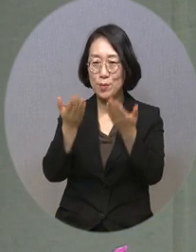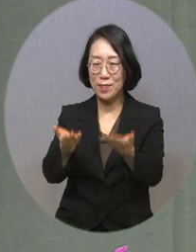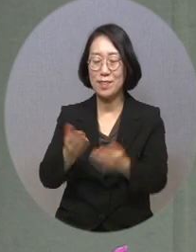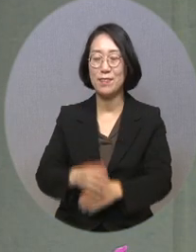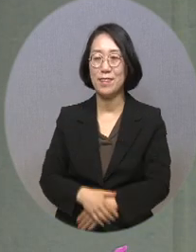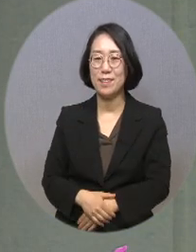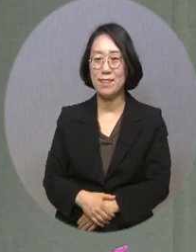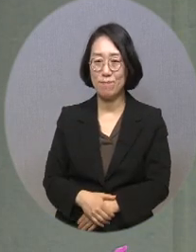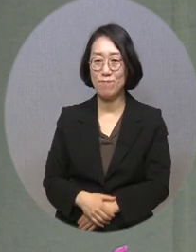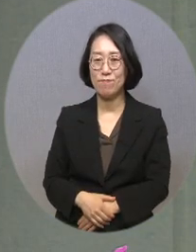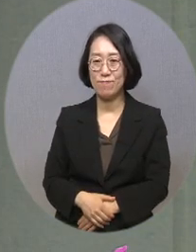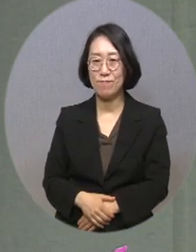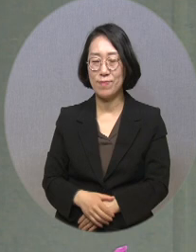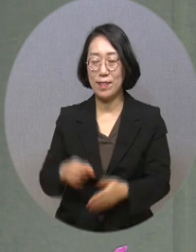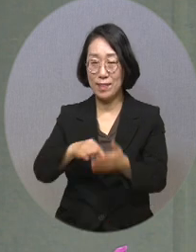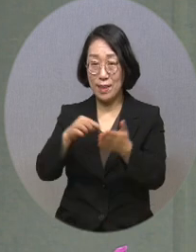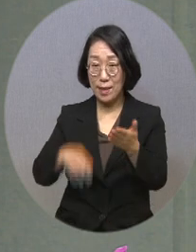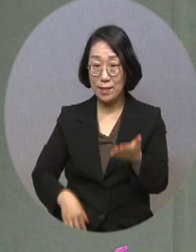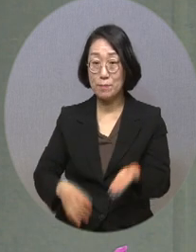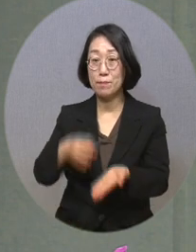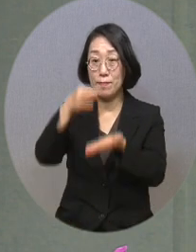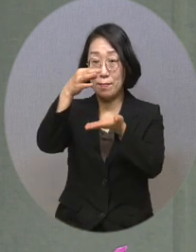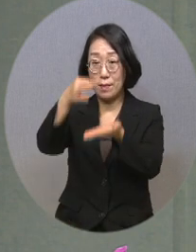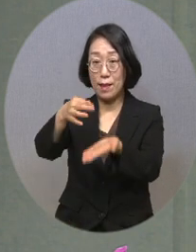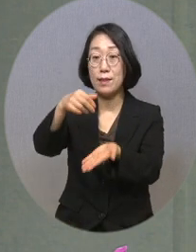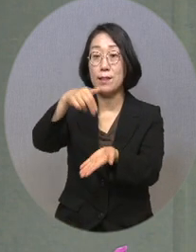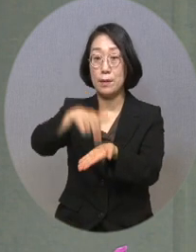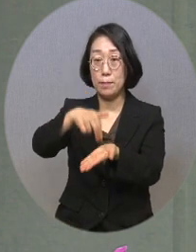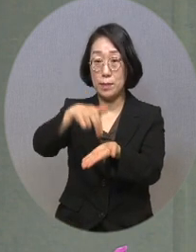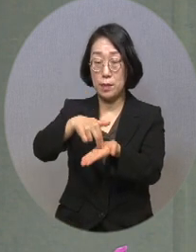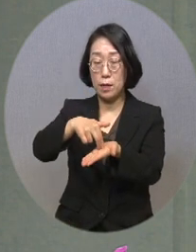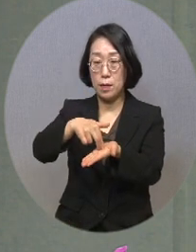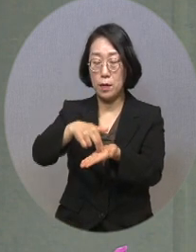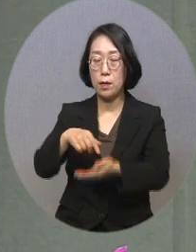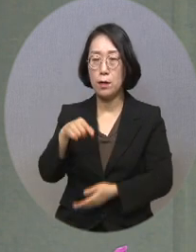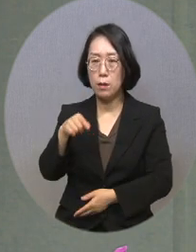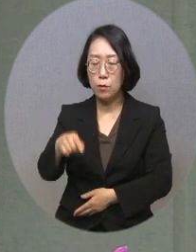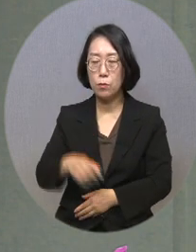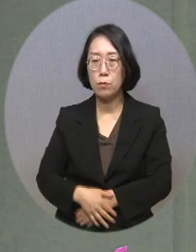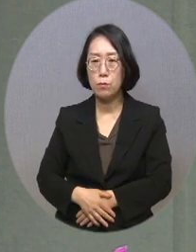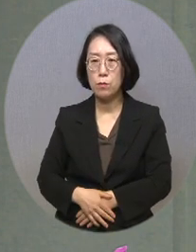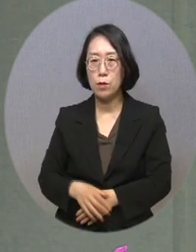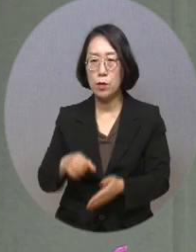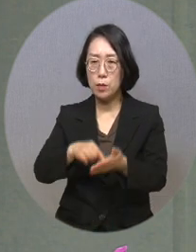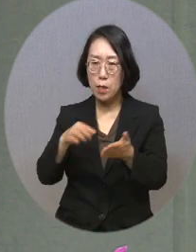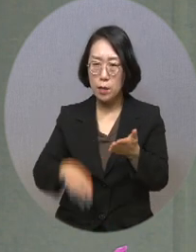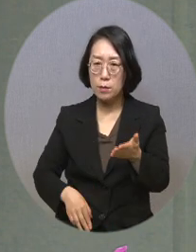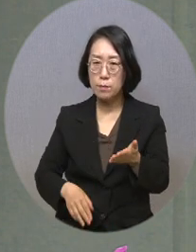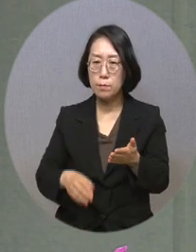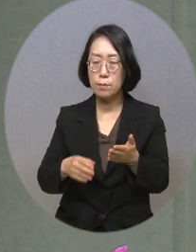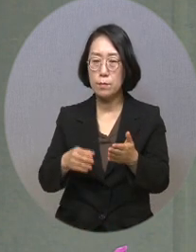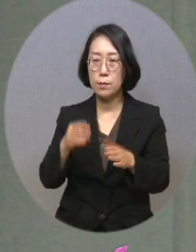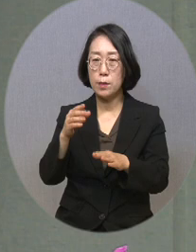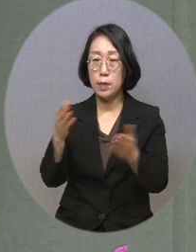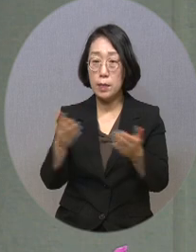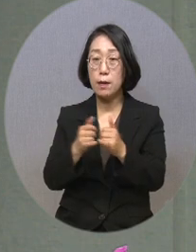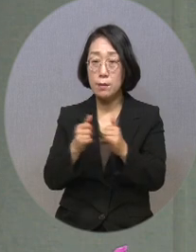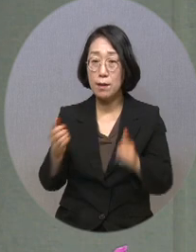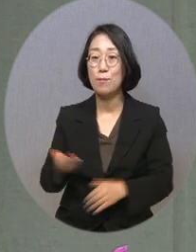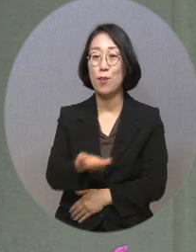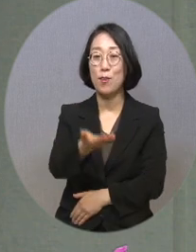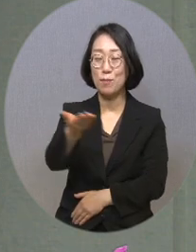네. 이 납세자들에게는 그야말로 우리 세무사